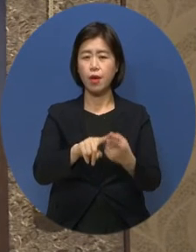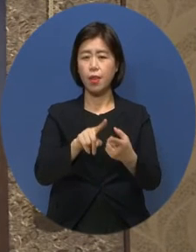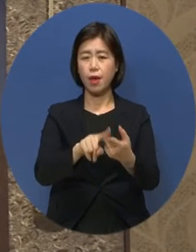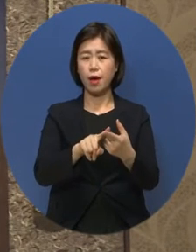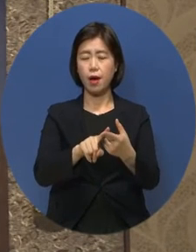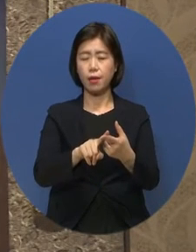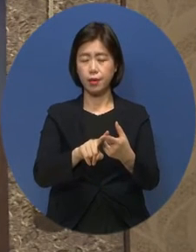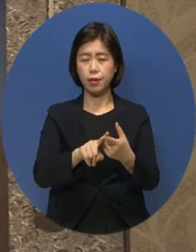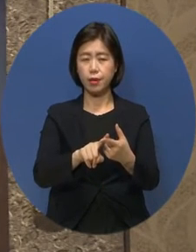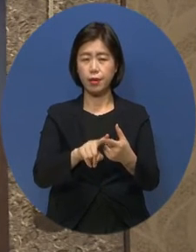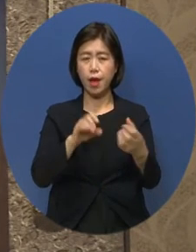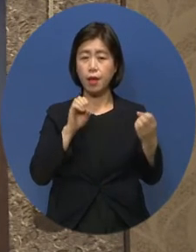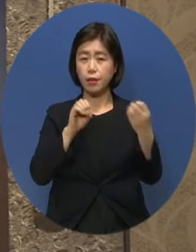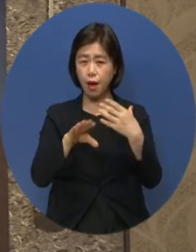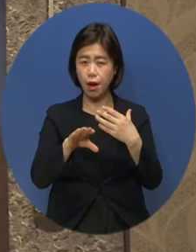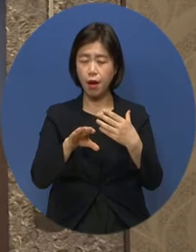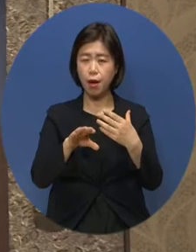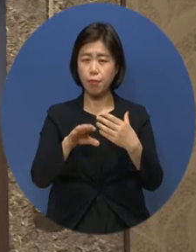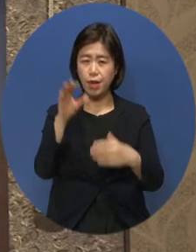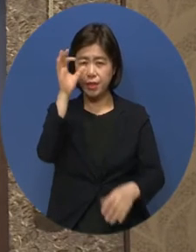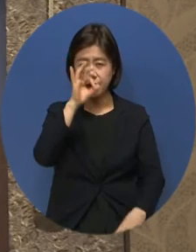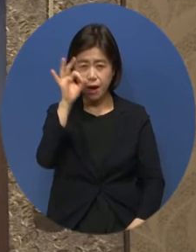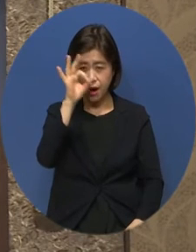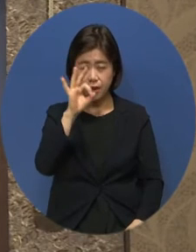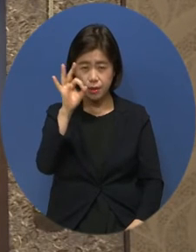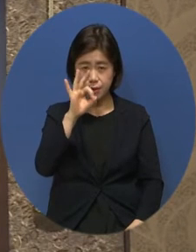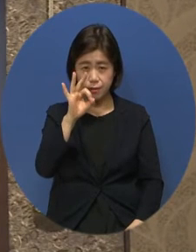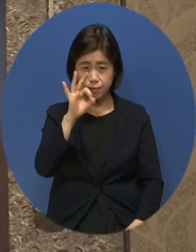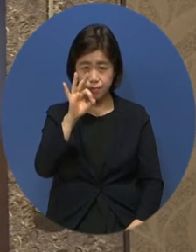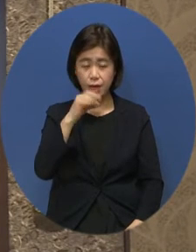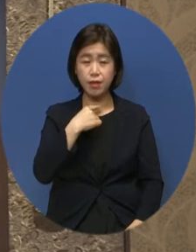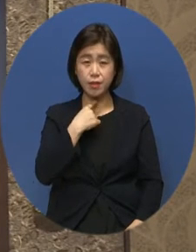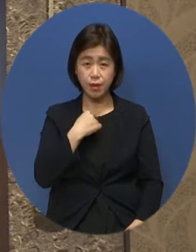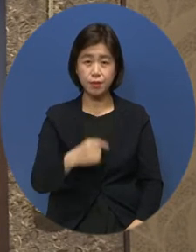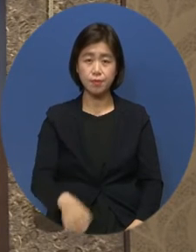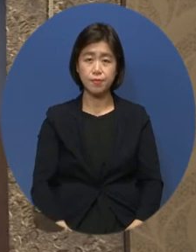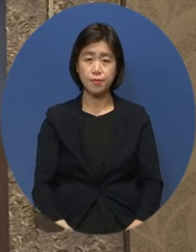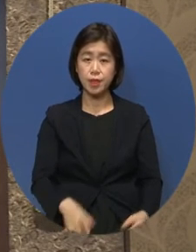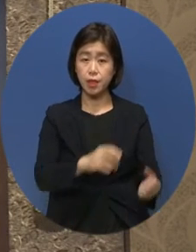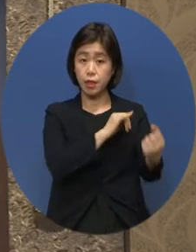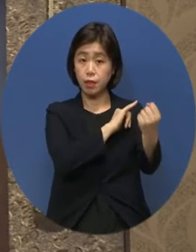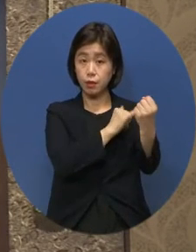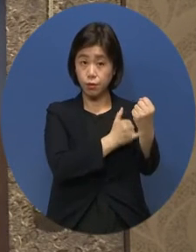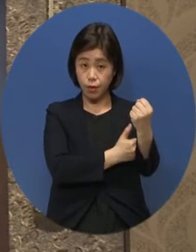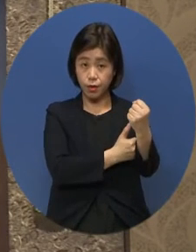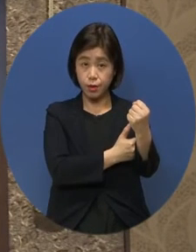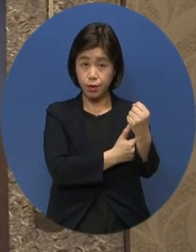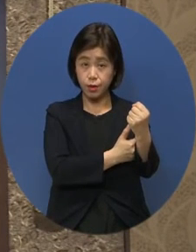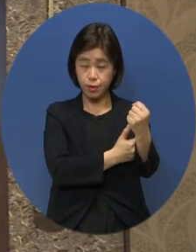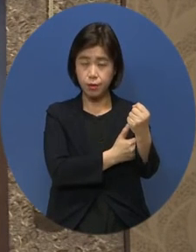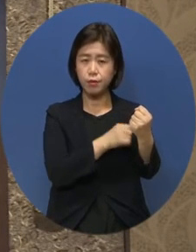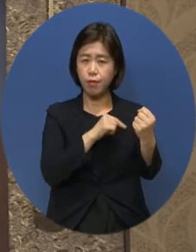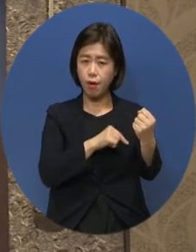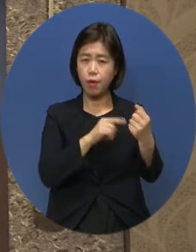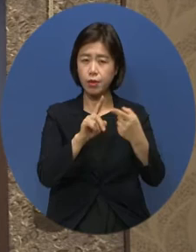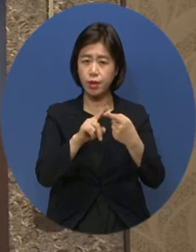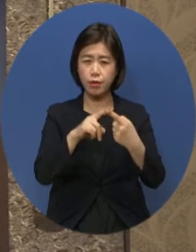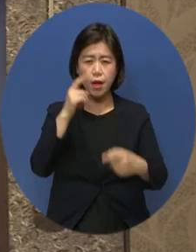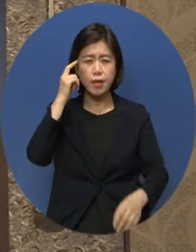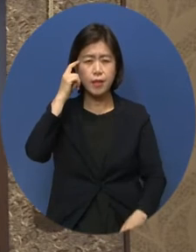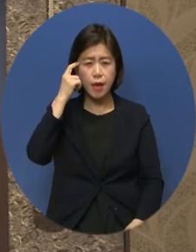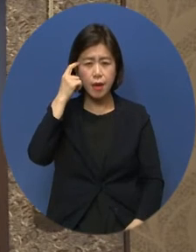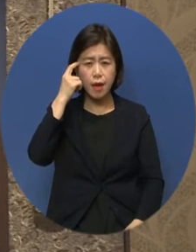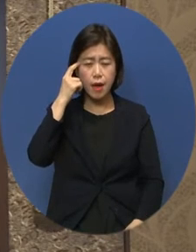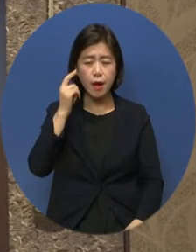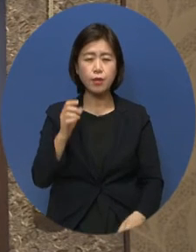에게 하나의 솔루션 책일 수도 있고 또 인권을 생각하는 플랫폼 구축이 핵심이라고 또 얘기할 수도 있겠구요